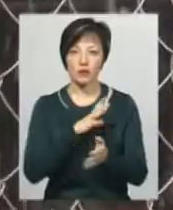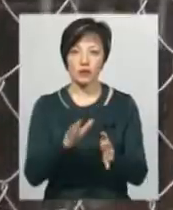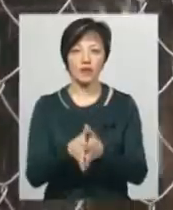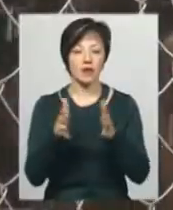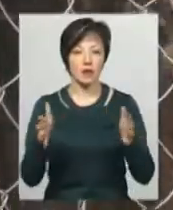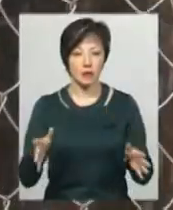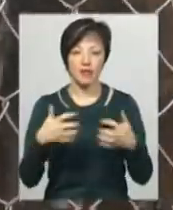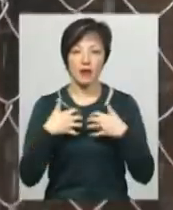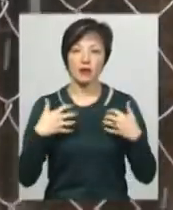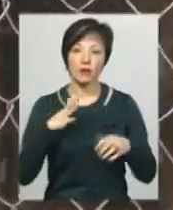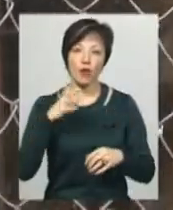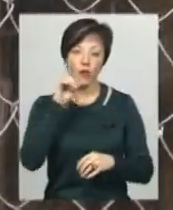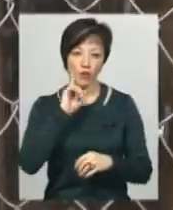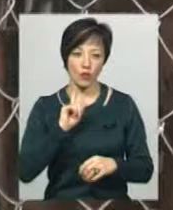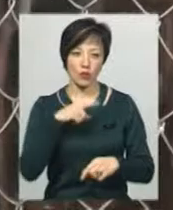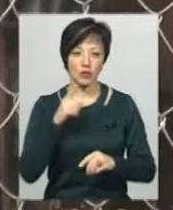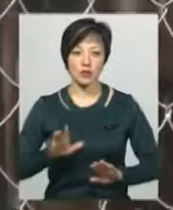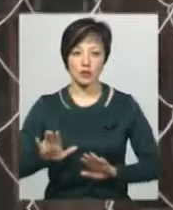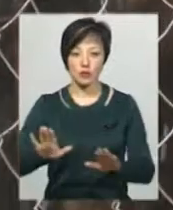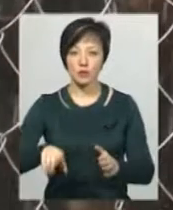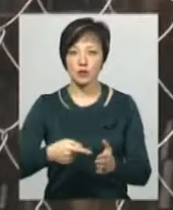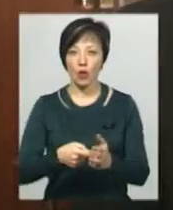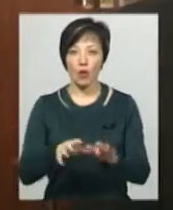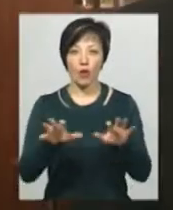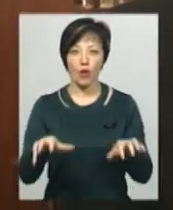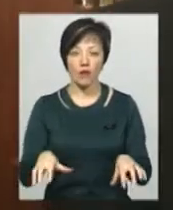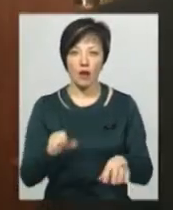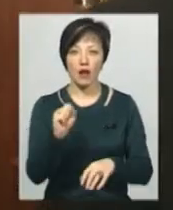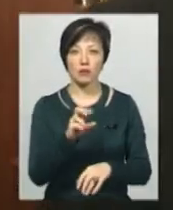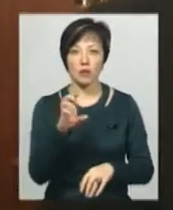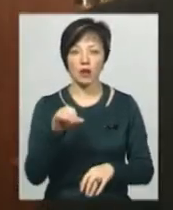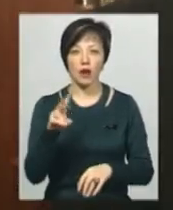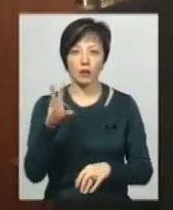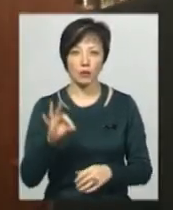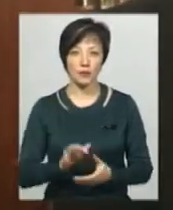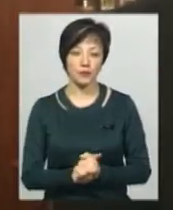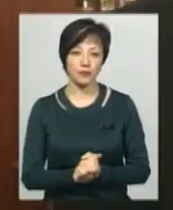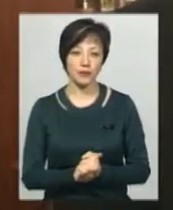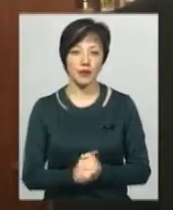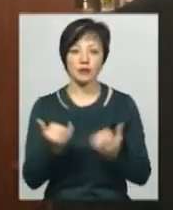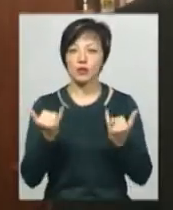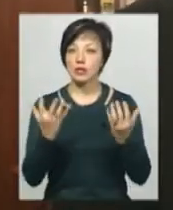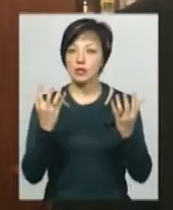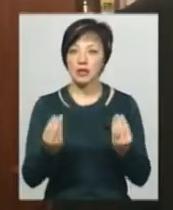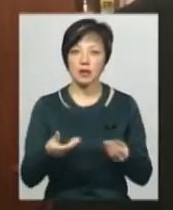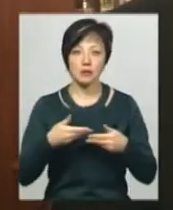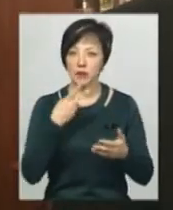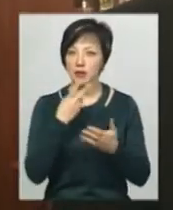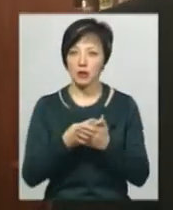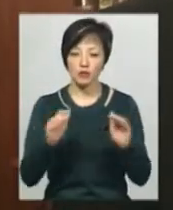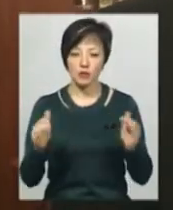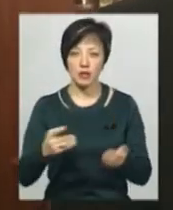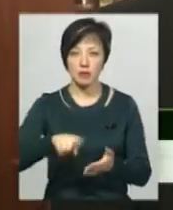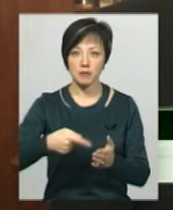великою, аби тваринам було комфортно, каже заступник Хмельницького міського голови Андрій Бондаренко. На сьогоднішній день ми не бачимо в межах міста такої